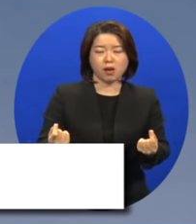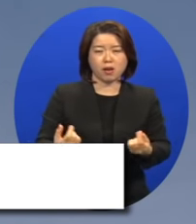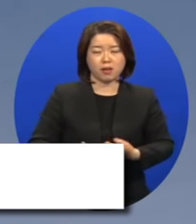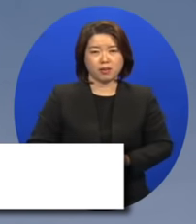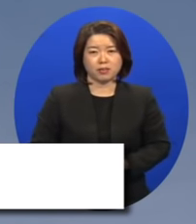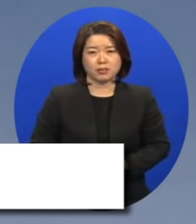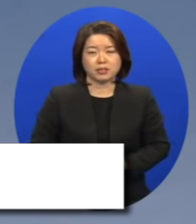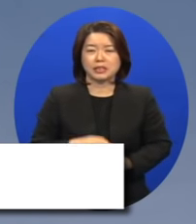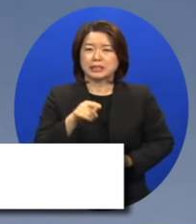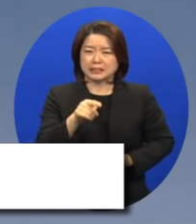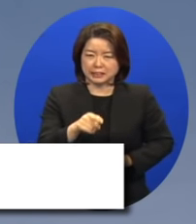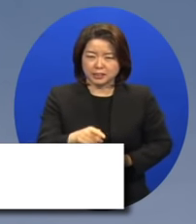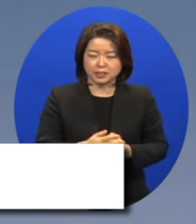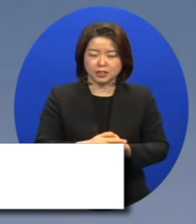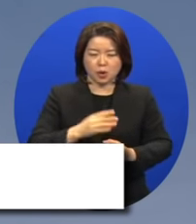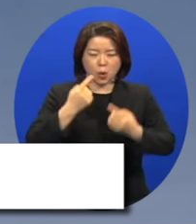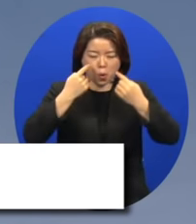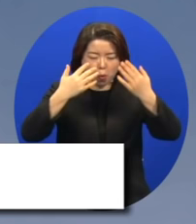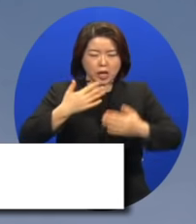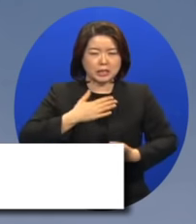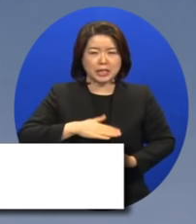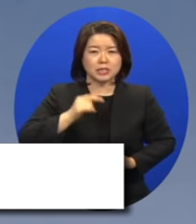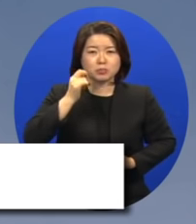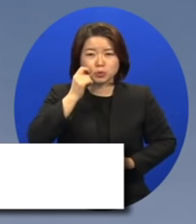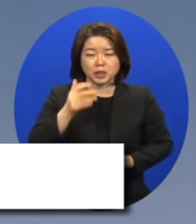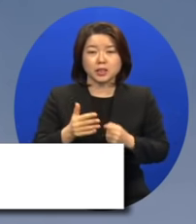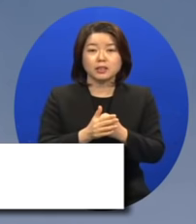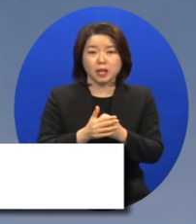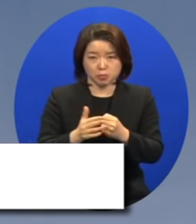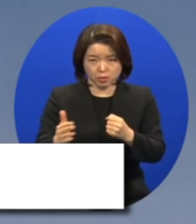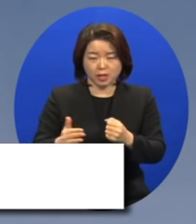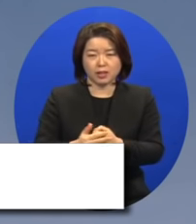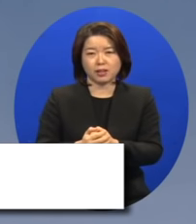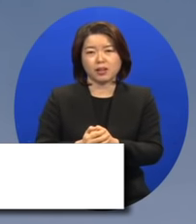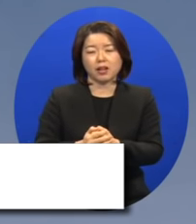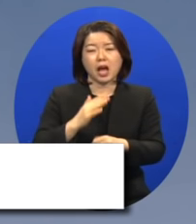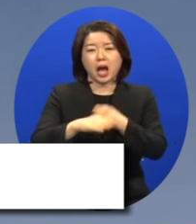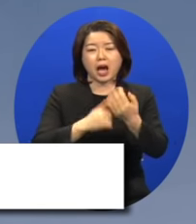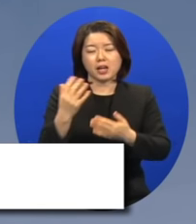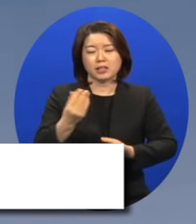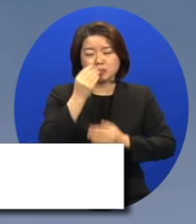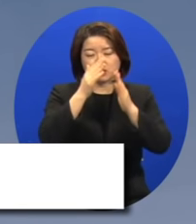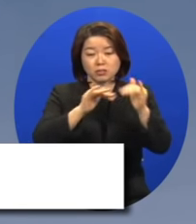것과같습니다. 이러한사실을온전히이해하지못하기때문에,